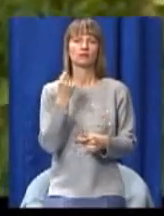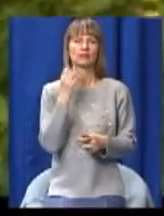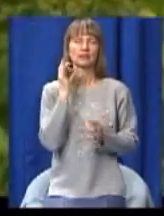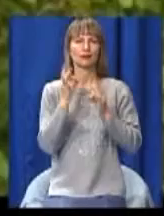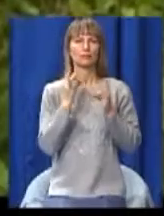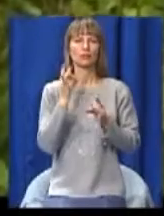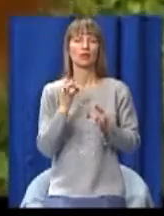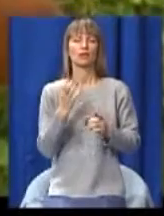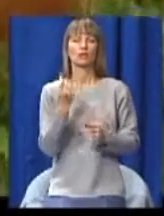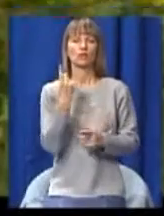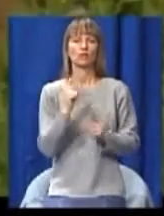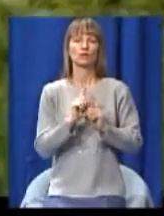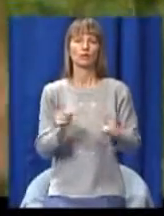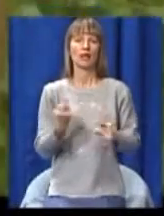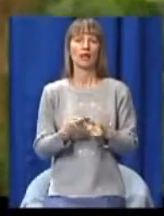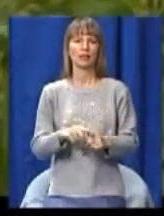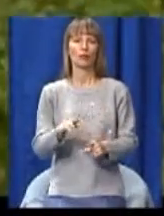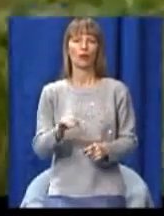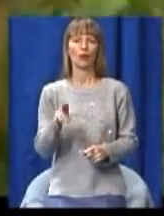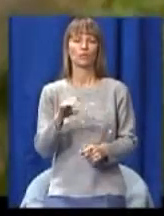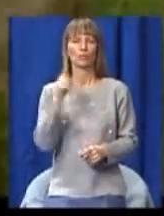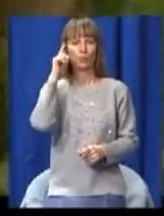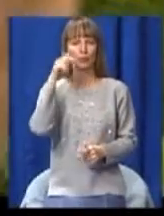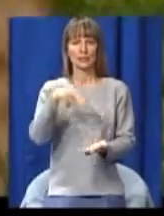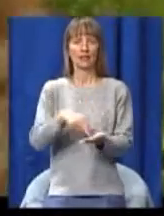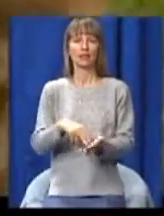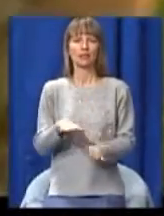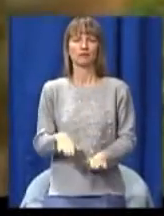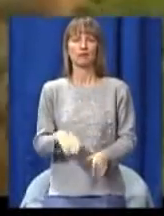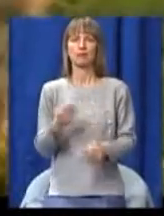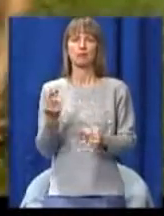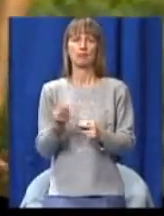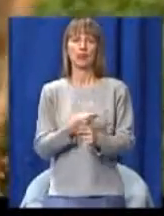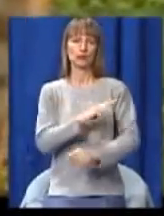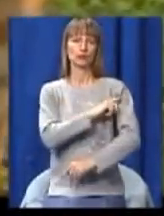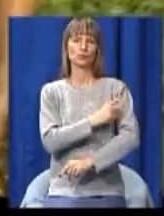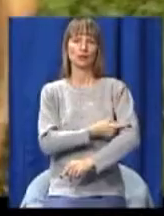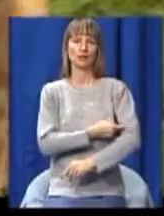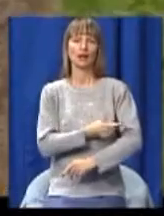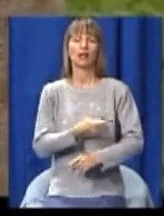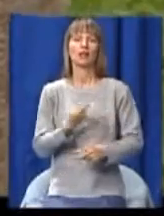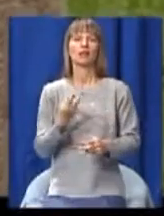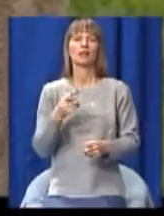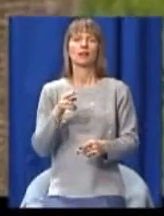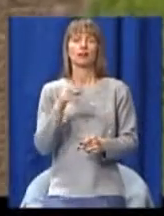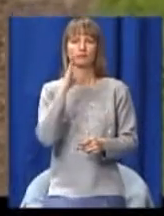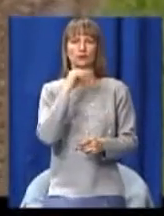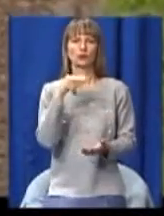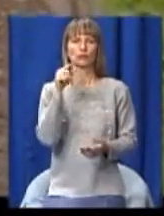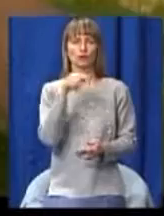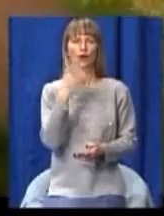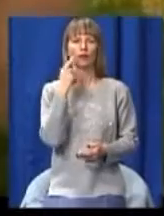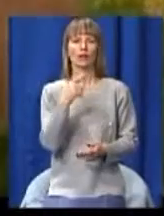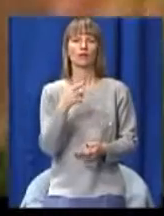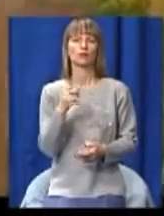скрипучий. Ще одна особливість цієї породи – вміння стояти на задніх лапах без особливого зусилля. На це кіт здатний тільки тоді, коли